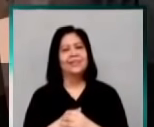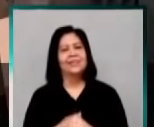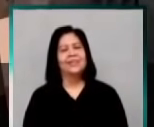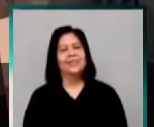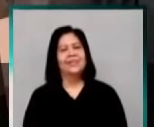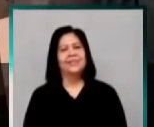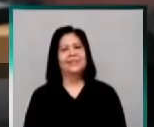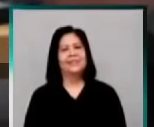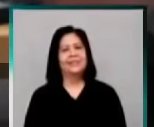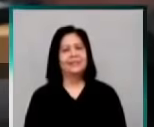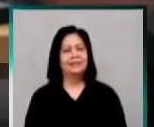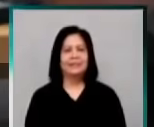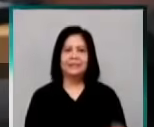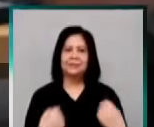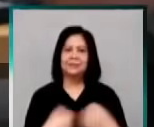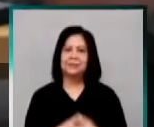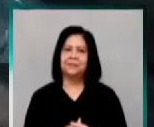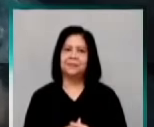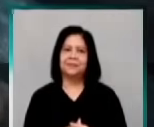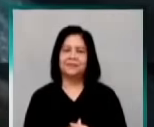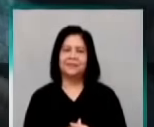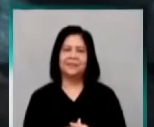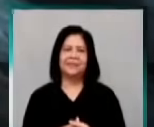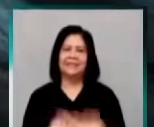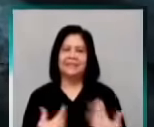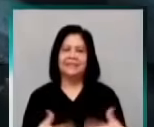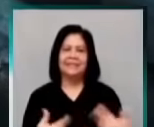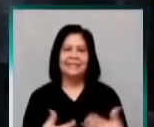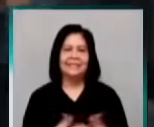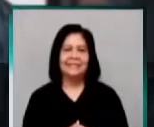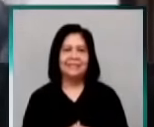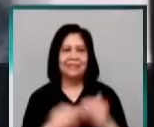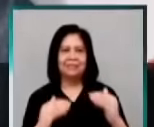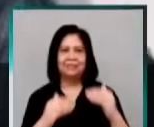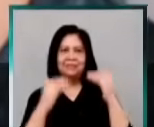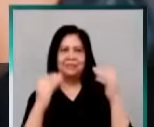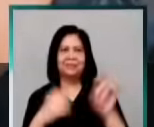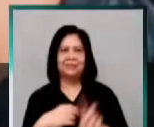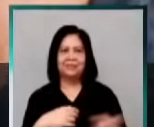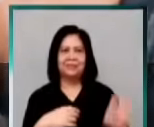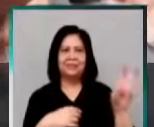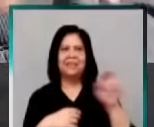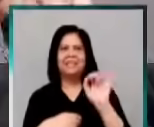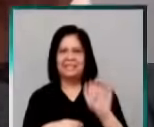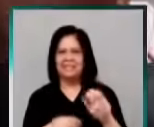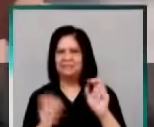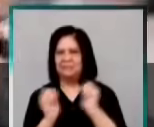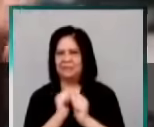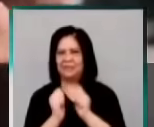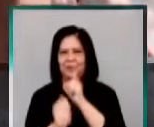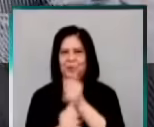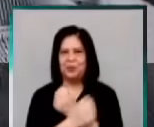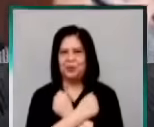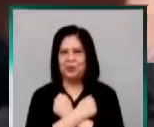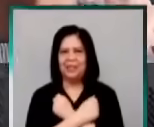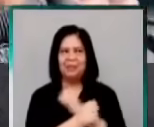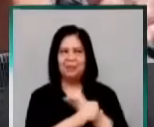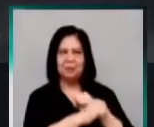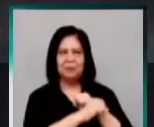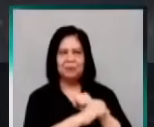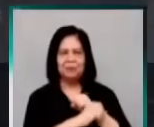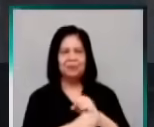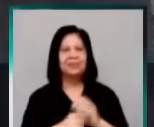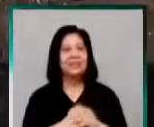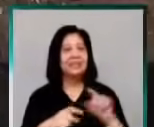Hanip. Grabe. Ibang level ng the moves. Ganun ang pag-ibig, di ba? Para makapanligaw. Mula raw noon, naging